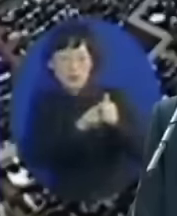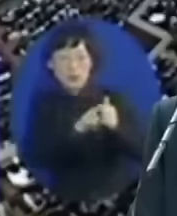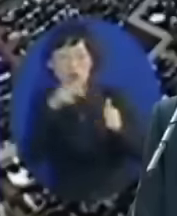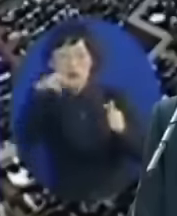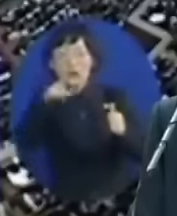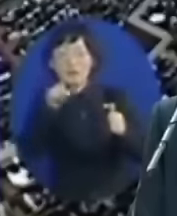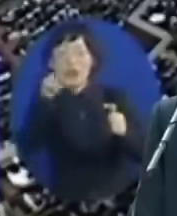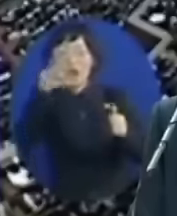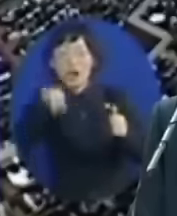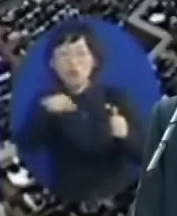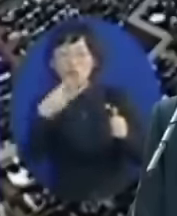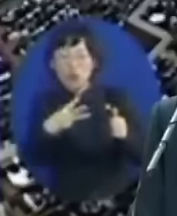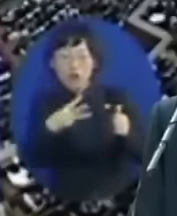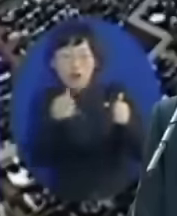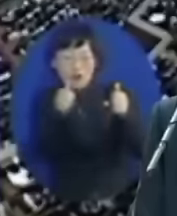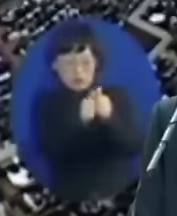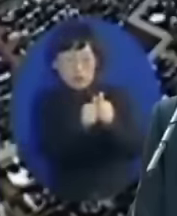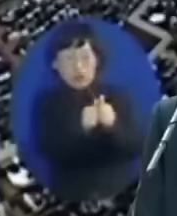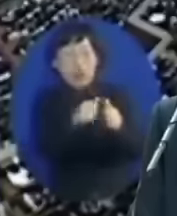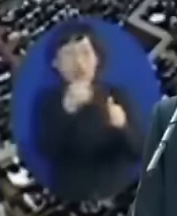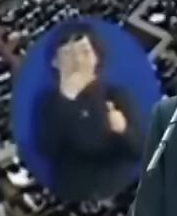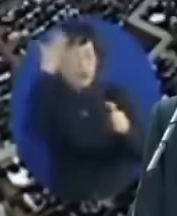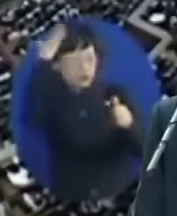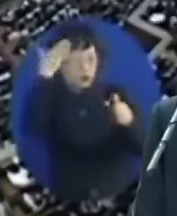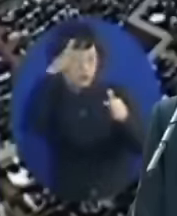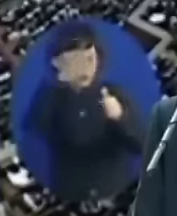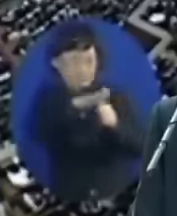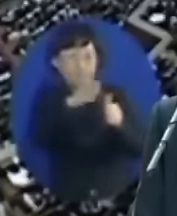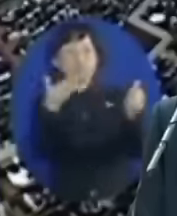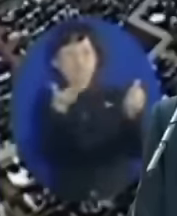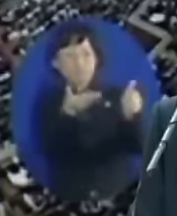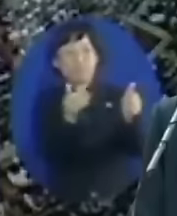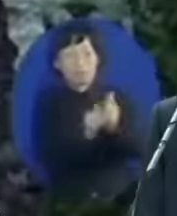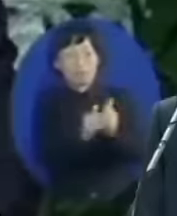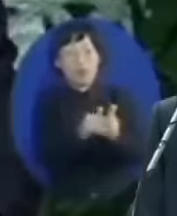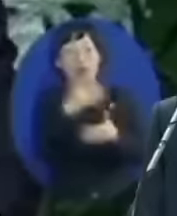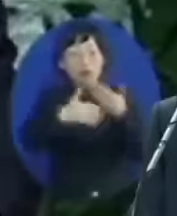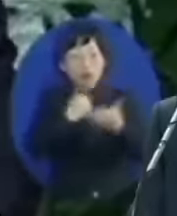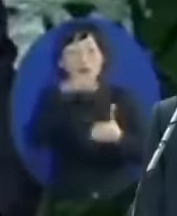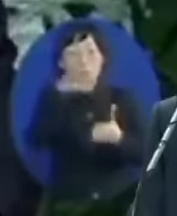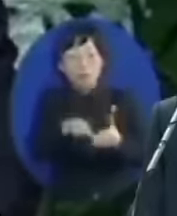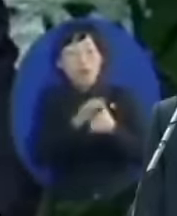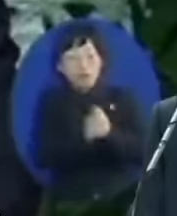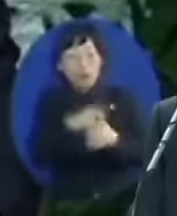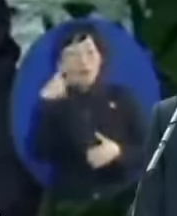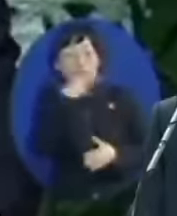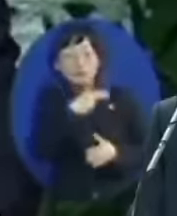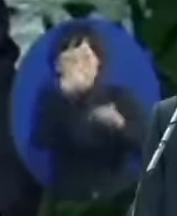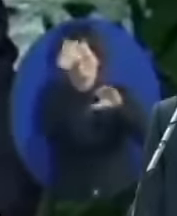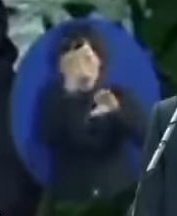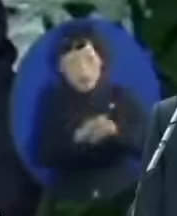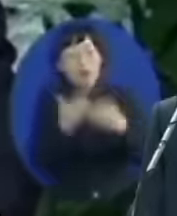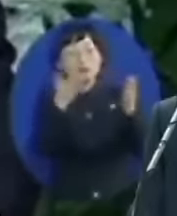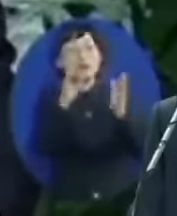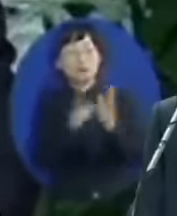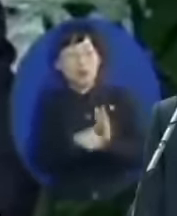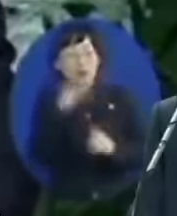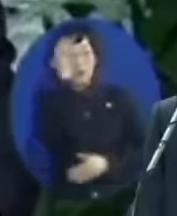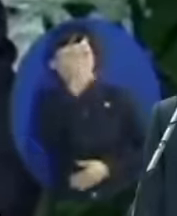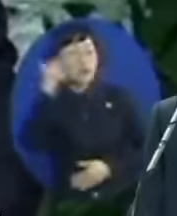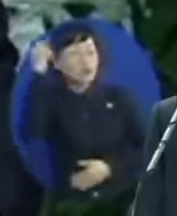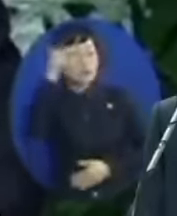두 사람에게 안수하여 보내니라. 그들이 하나님 앞에 금식하고 기도하며 예배하고 있을 때 성령이